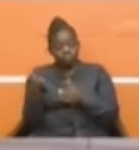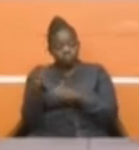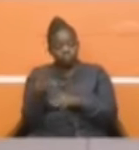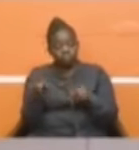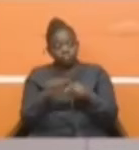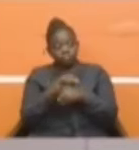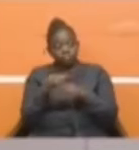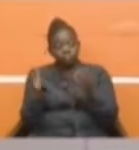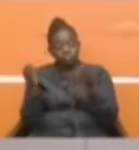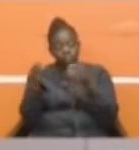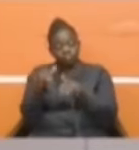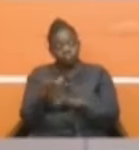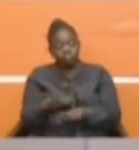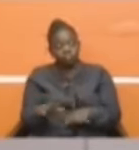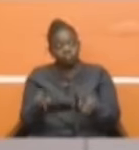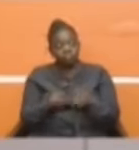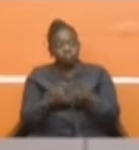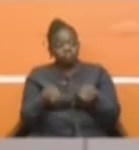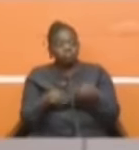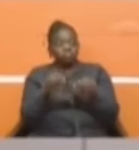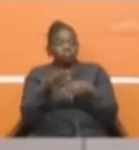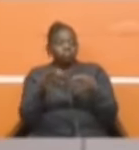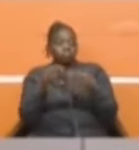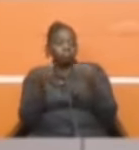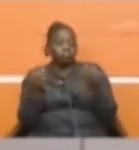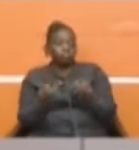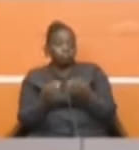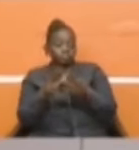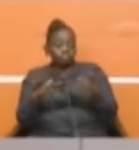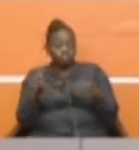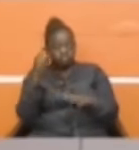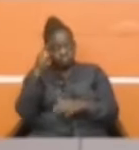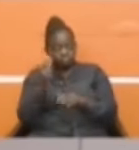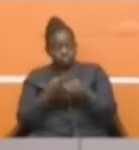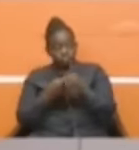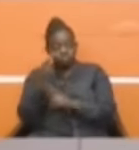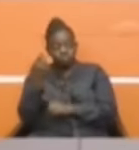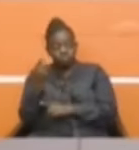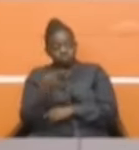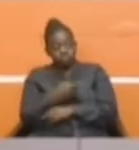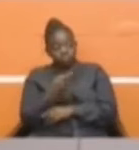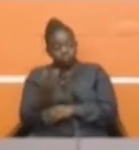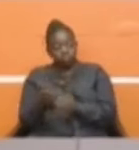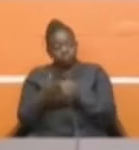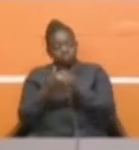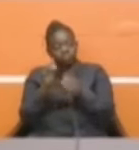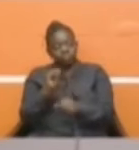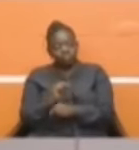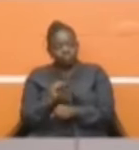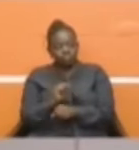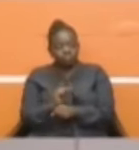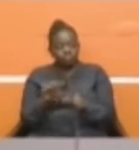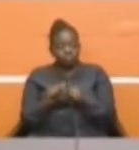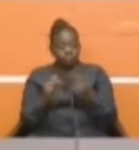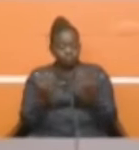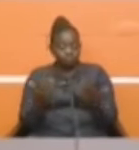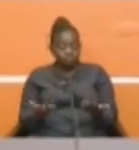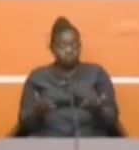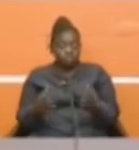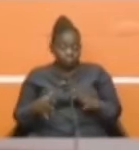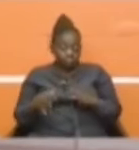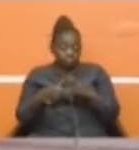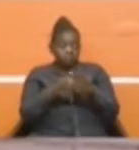bamukolera ku by'okuzika n'okuwa ab'omu maka ge sente z'akameeza okumala emyezi esatu nga omititomu akulira abakozi ne Francis Bwa nga akulira